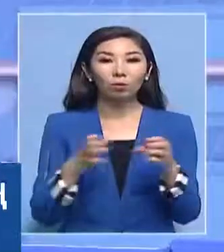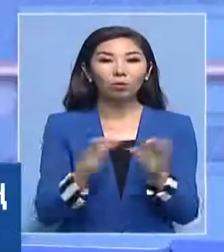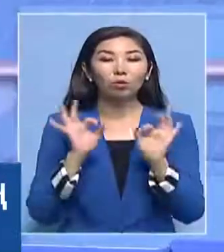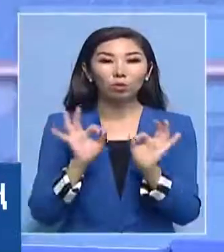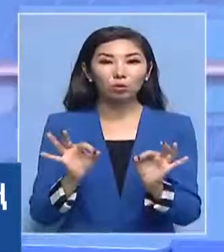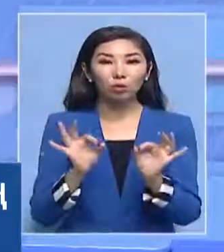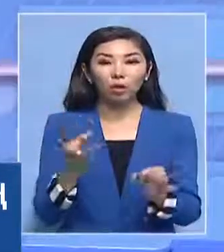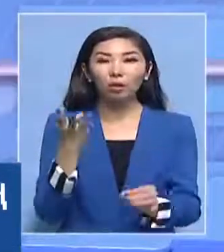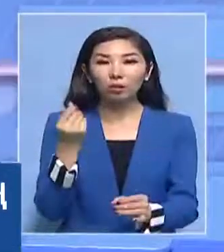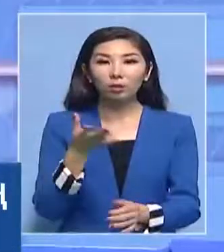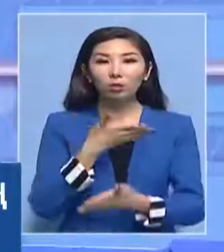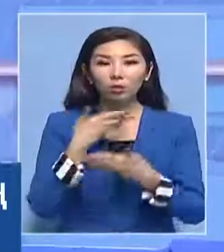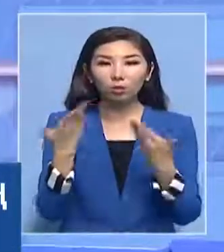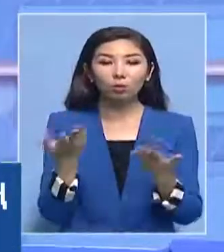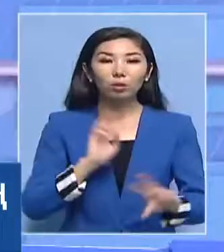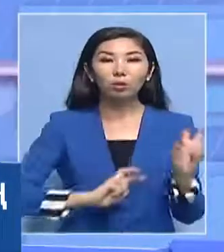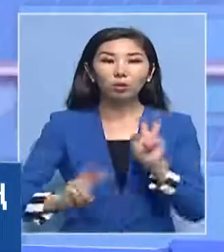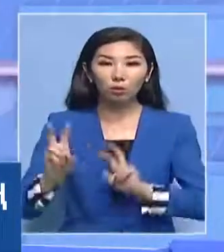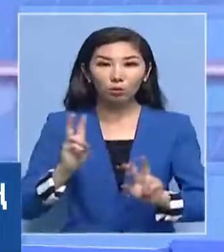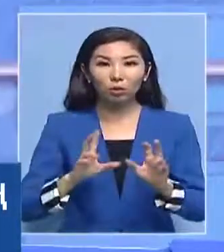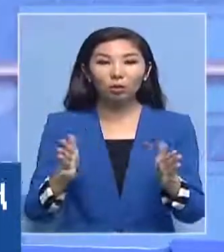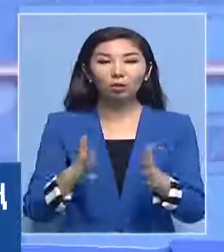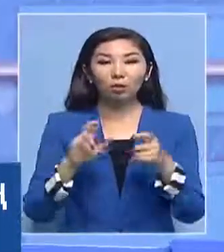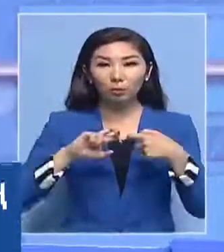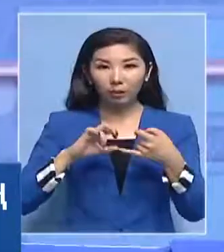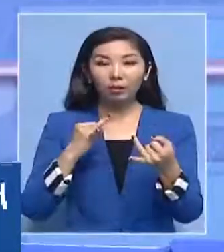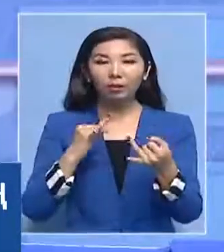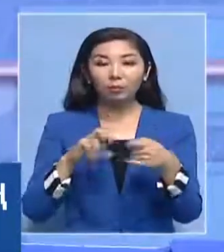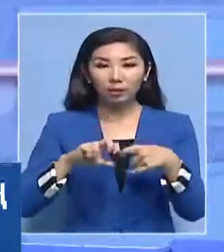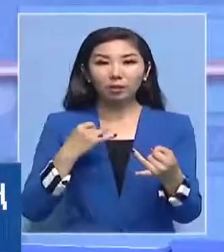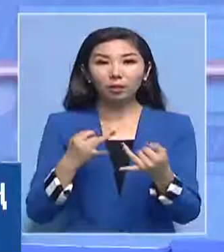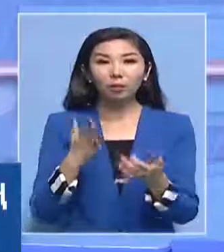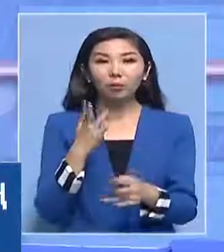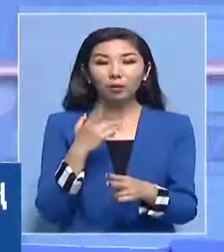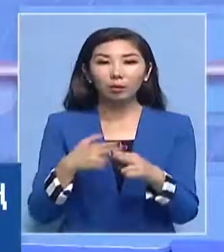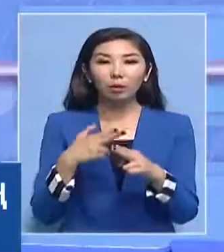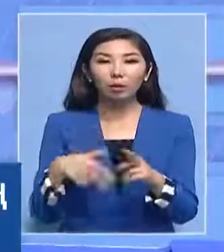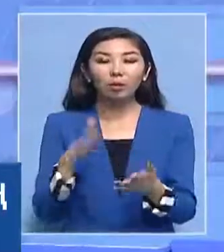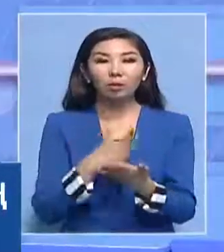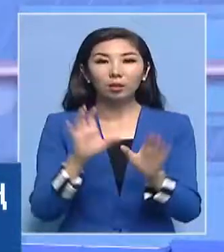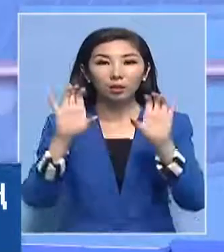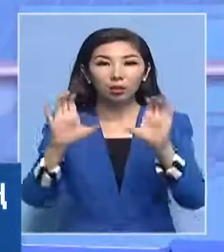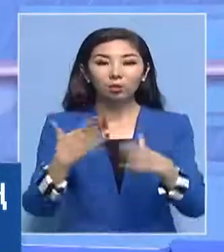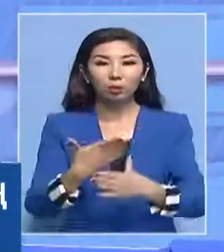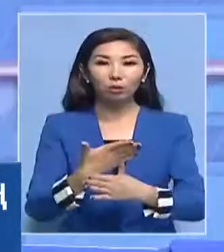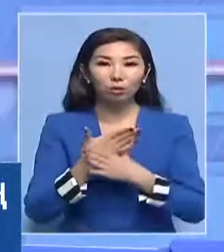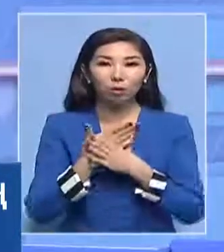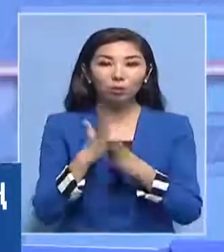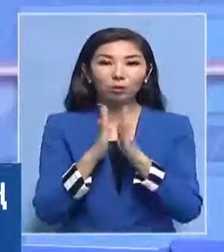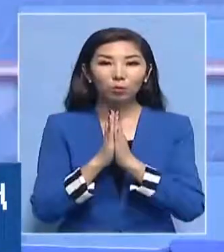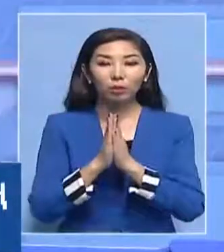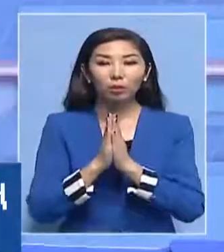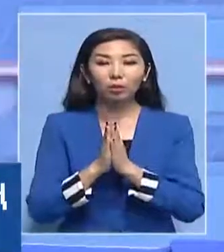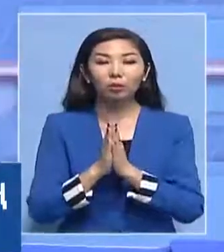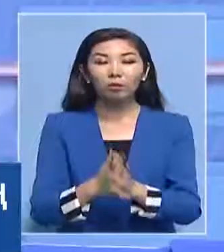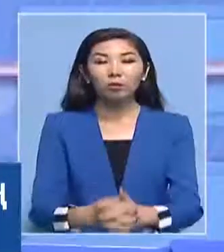ақша түспеген, оны тексерту үлкен мәселе екен. Осы орайда заңгерден көмек сұраймын дейді. Жаңа тап осыған